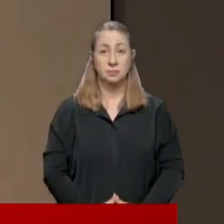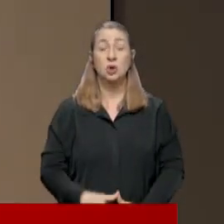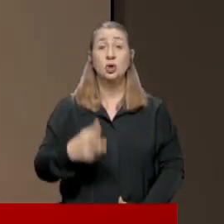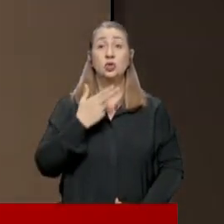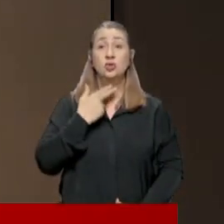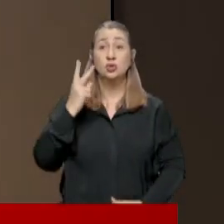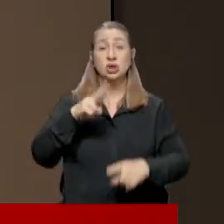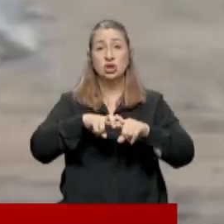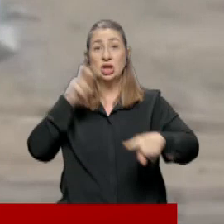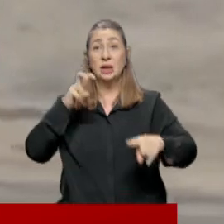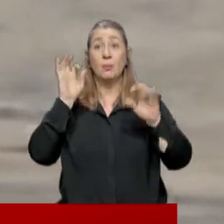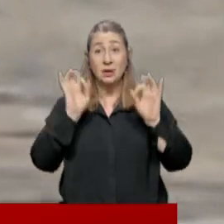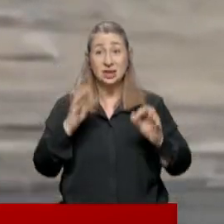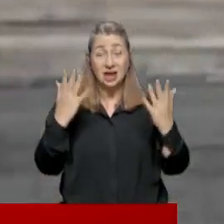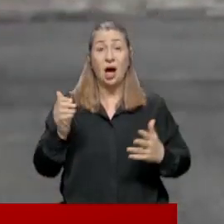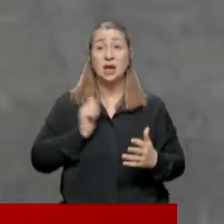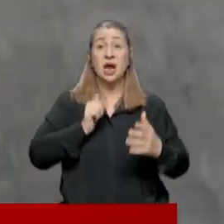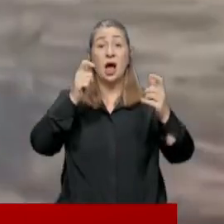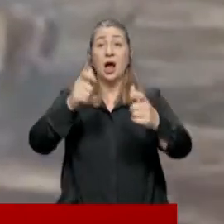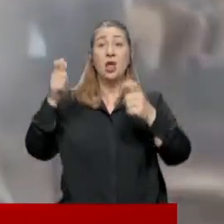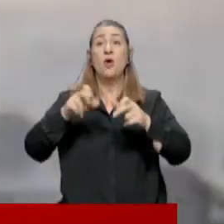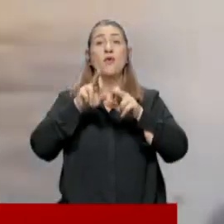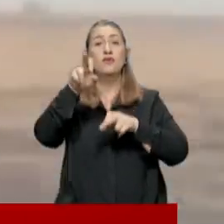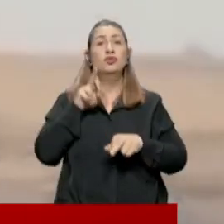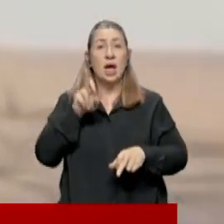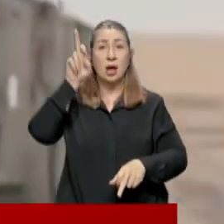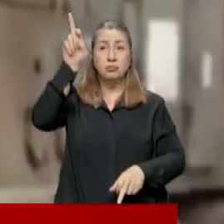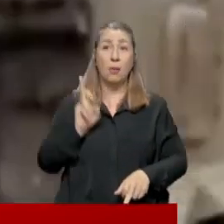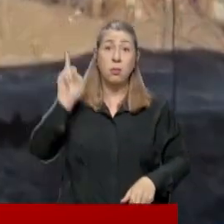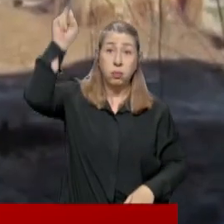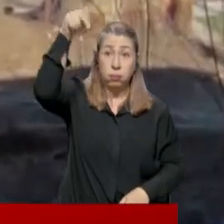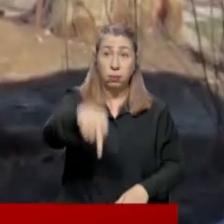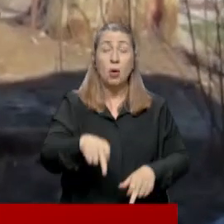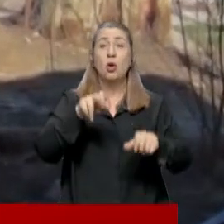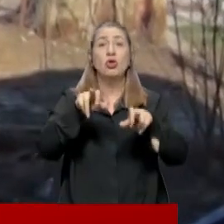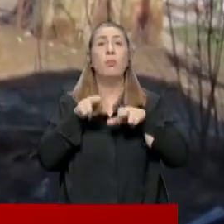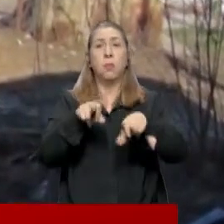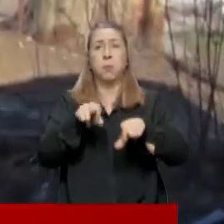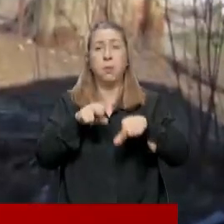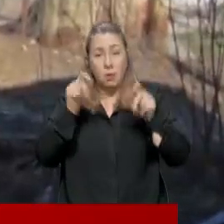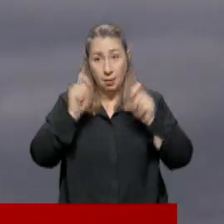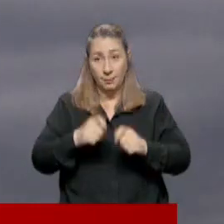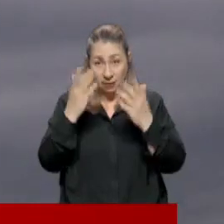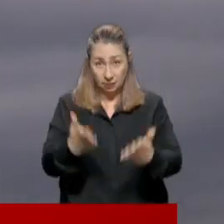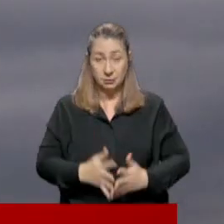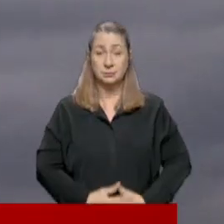Rus güçleri çekilmeye başlasa da askeri alanları füzeyle vurdu. Topçu ateşine tuttu.